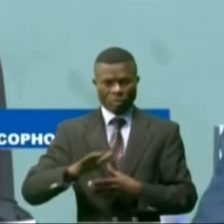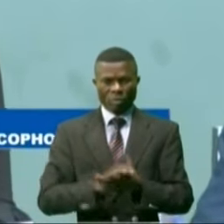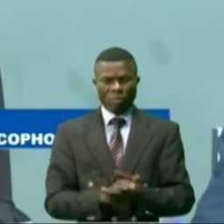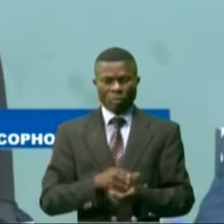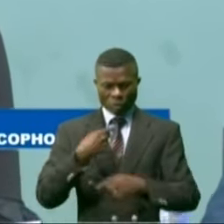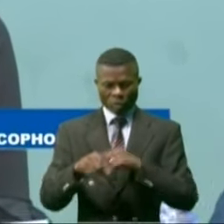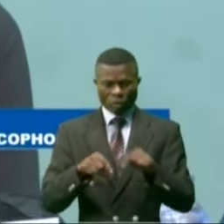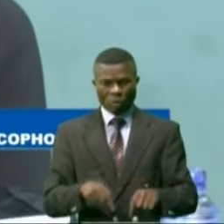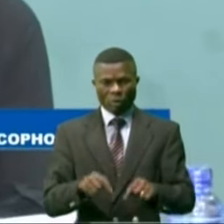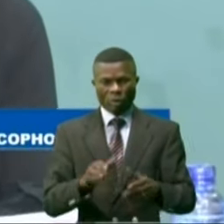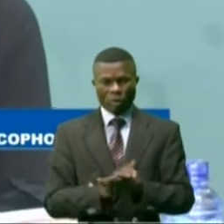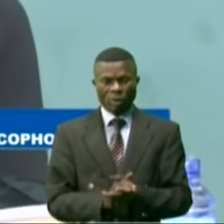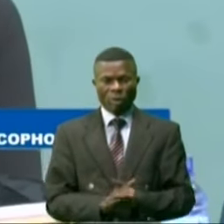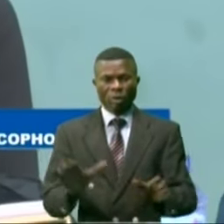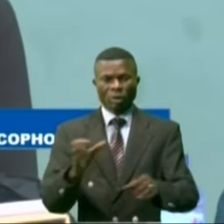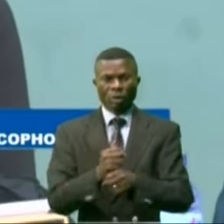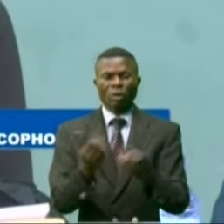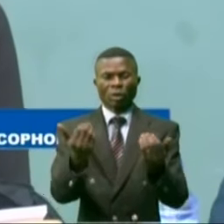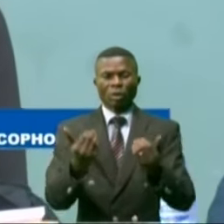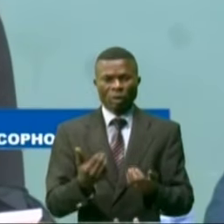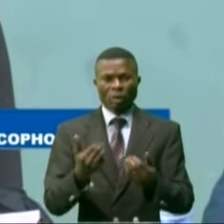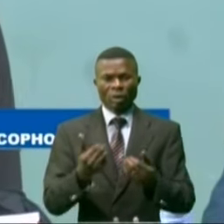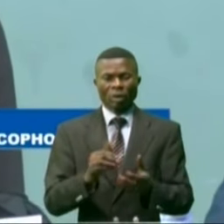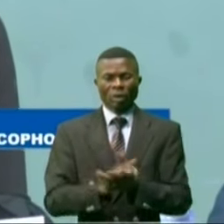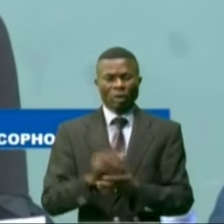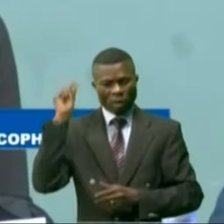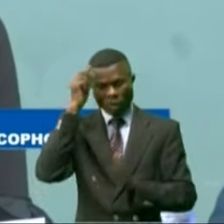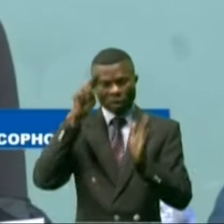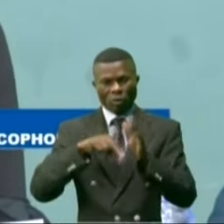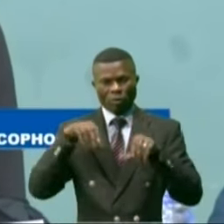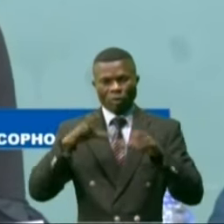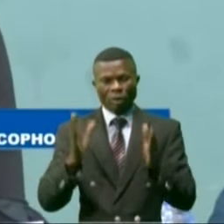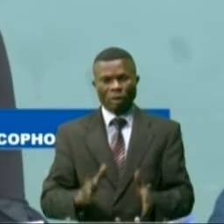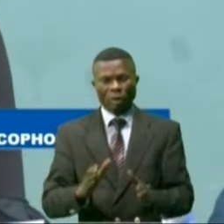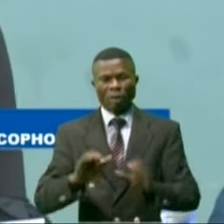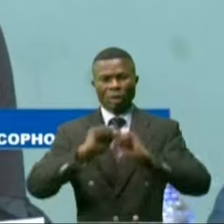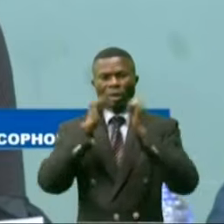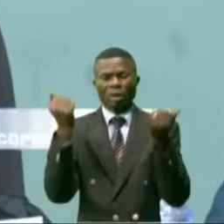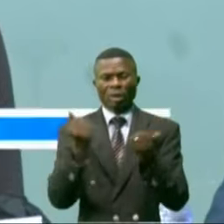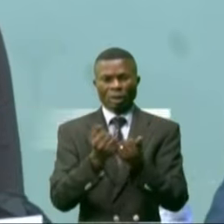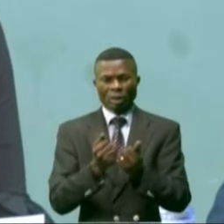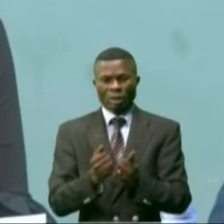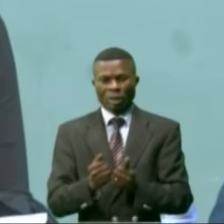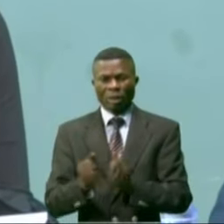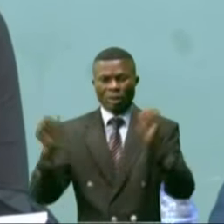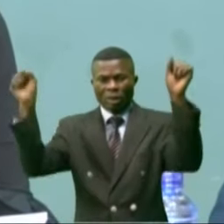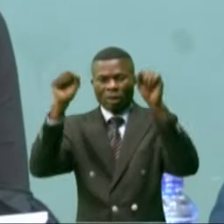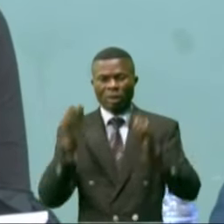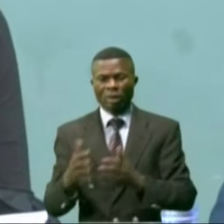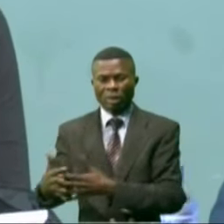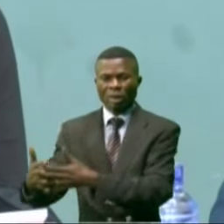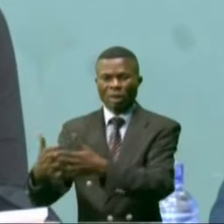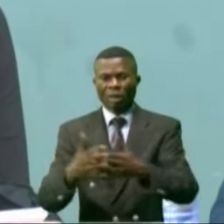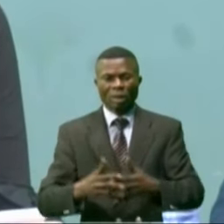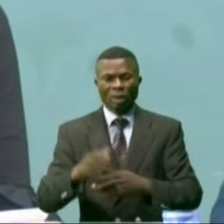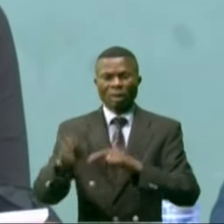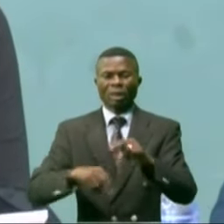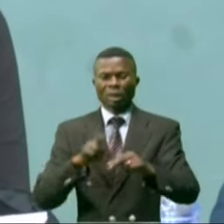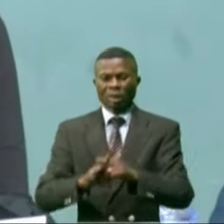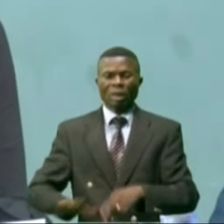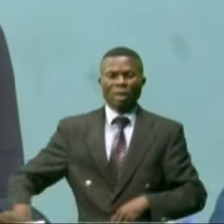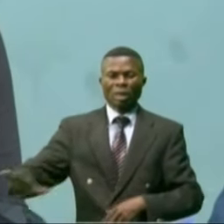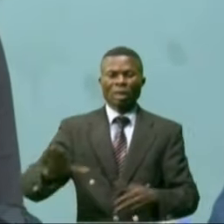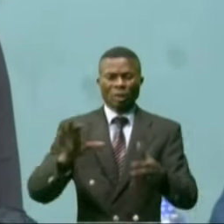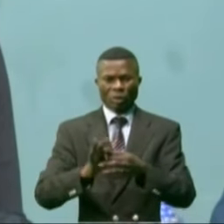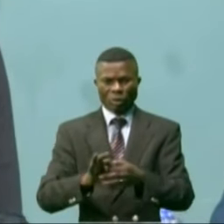aujourd'hui résulte de la volonté du gouvernement congolais et des agences du système des Nations Unies de renforcer l'appui